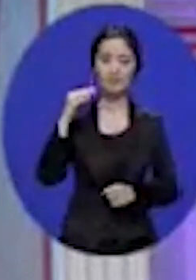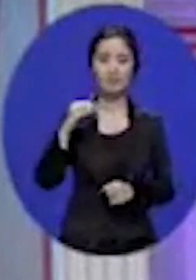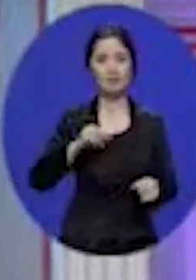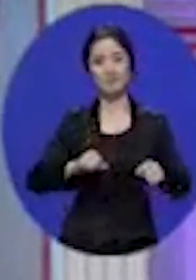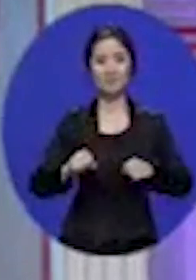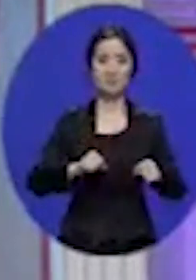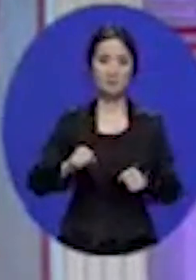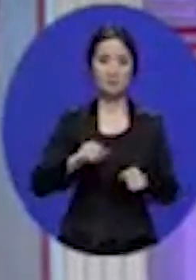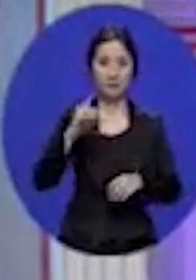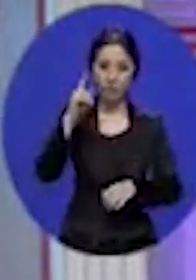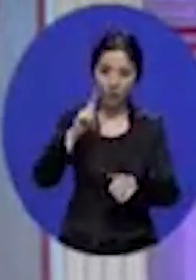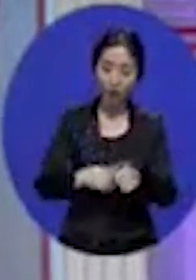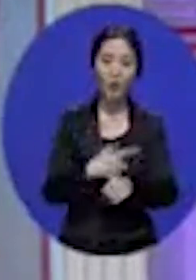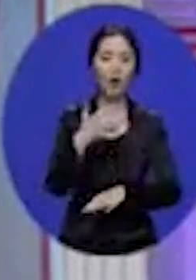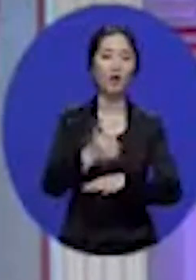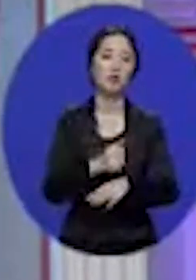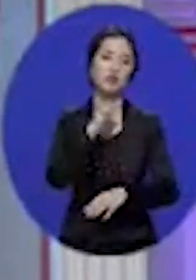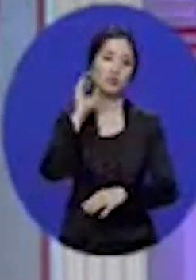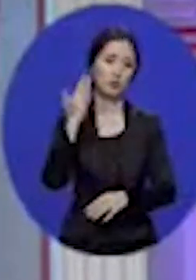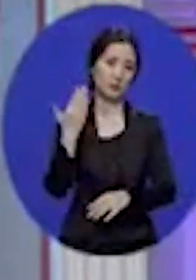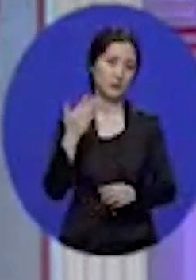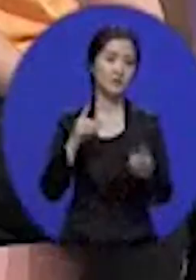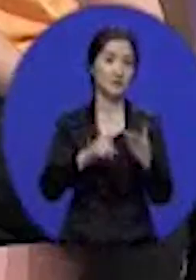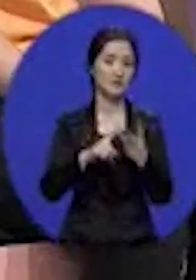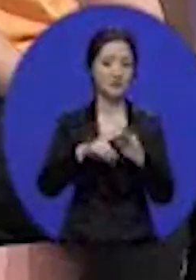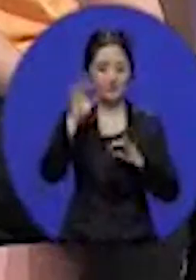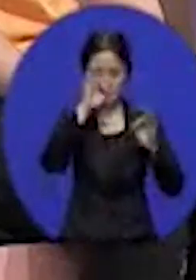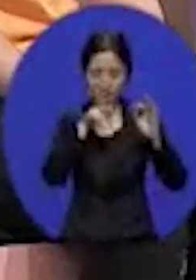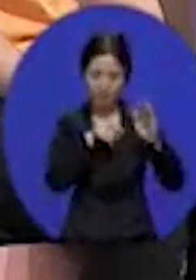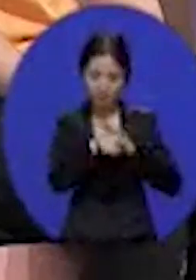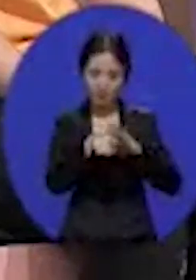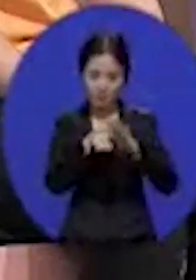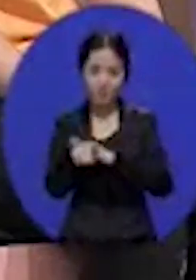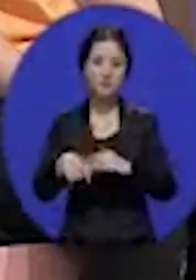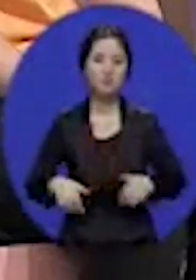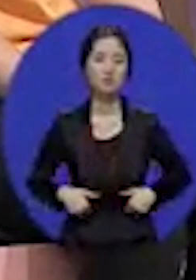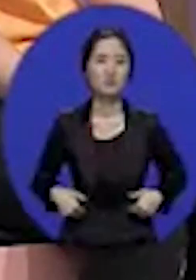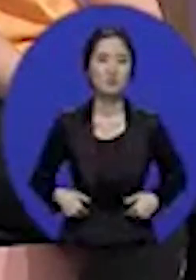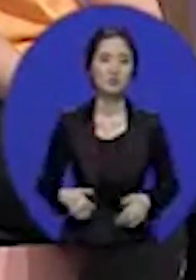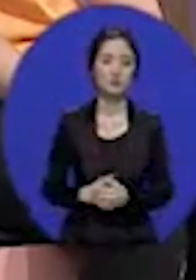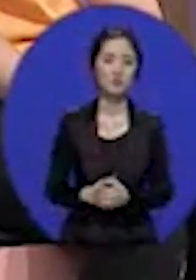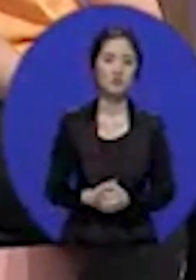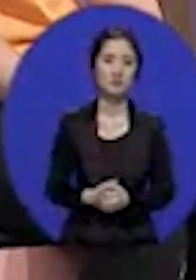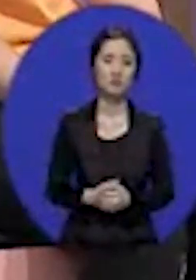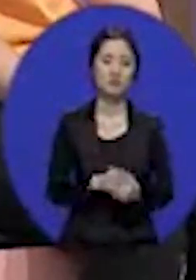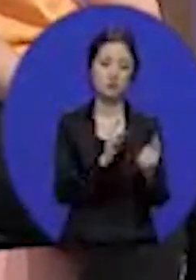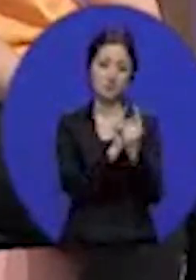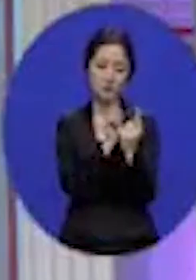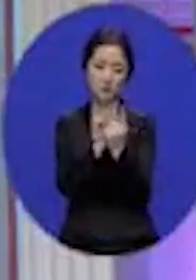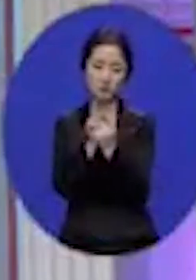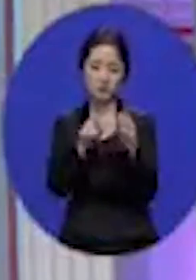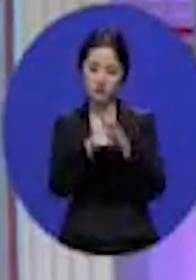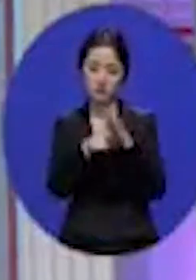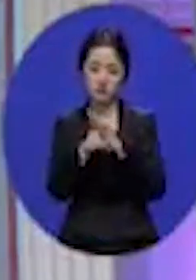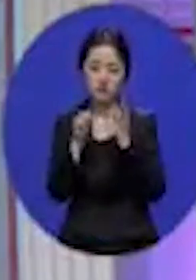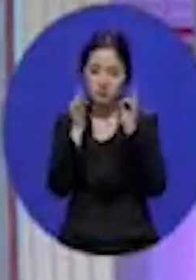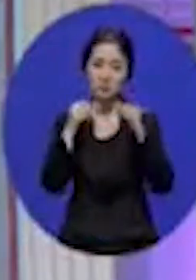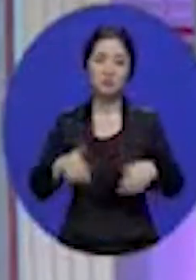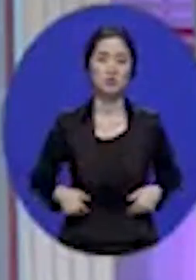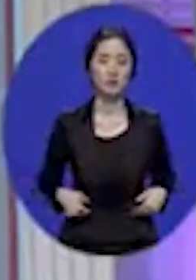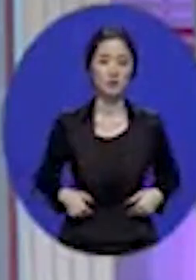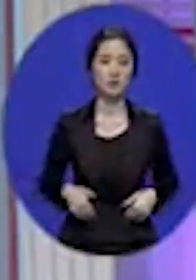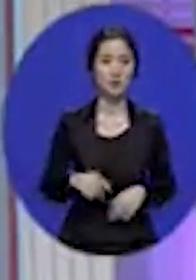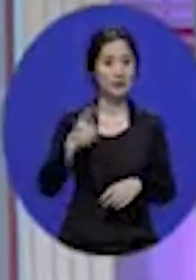번째 핵심은 뭐냐면 따라해보세요. 찾아가라. 찾아가라. 가장 중요한 핵심이었던 것 같아요. 네. 우리는 뭔가 원하면 생각만